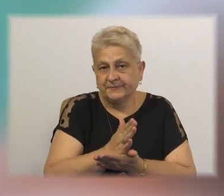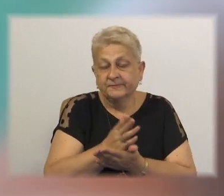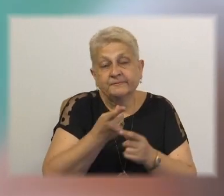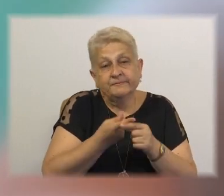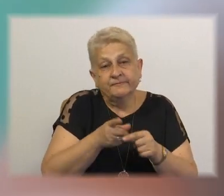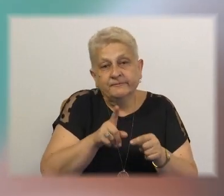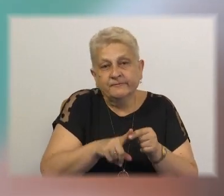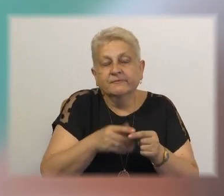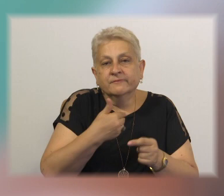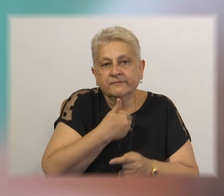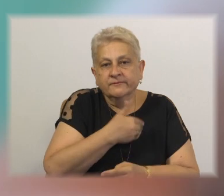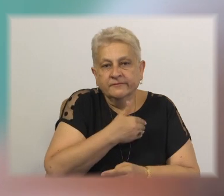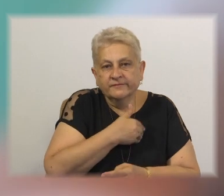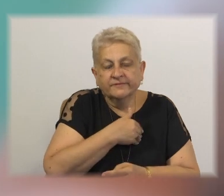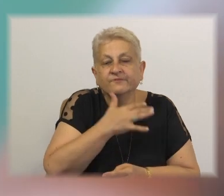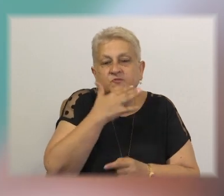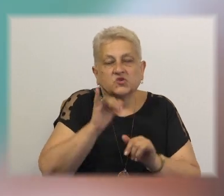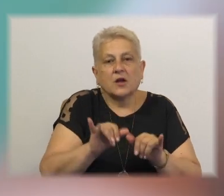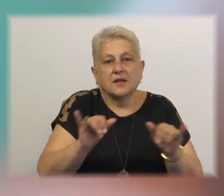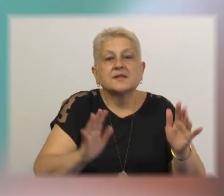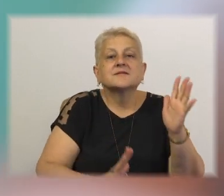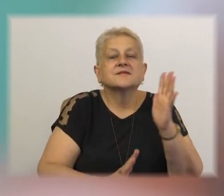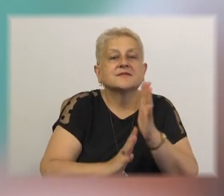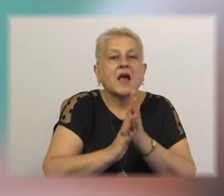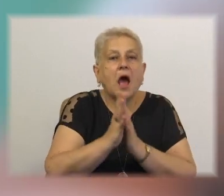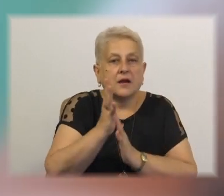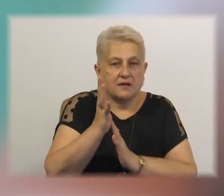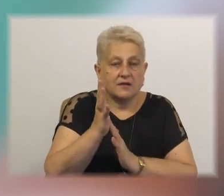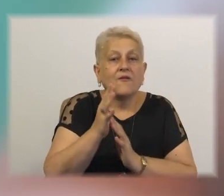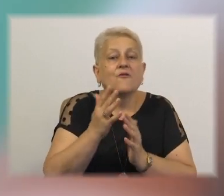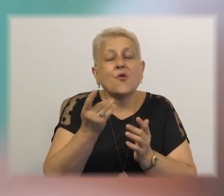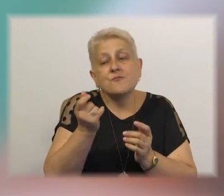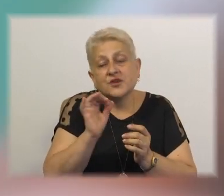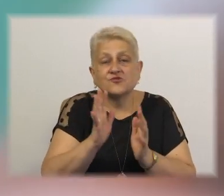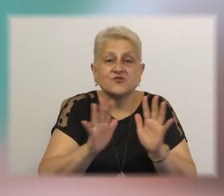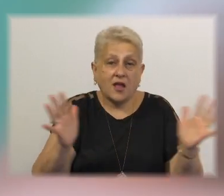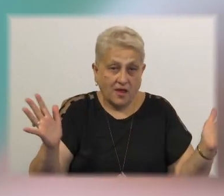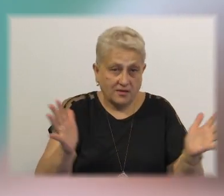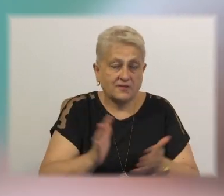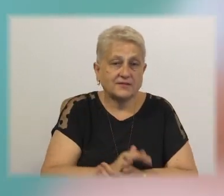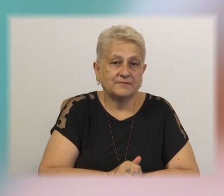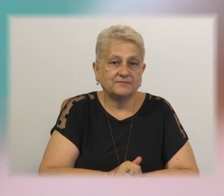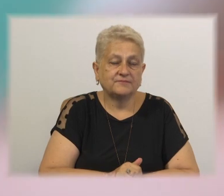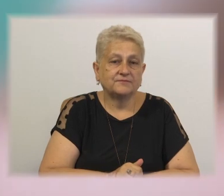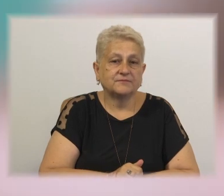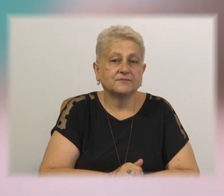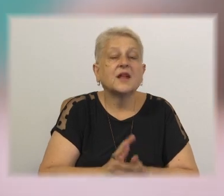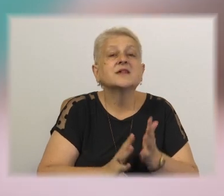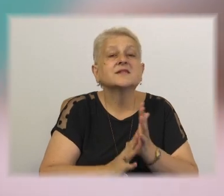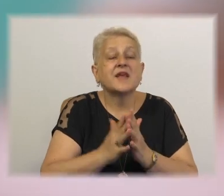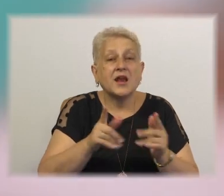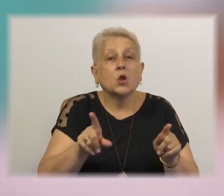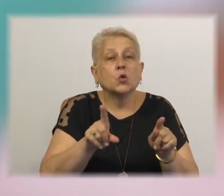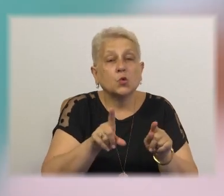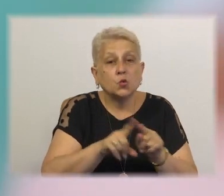Դրա համար ես ուզեցի շատացնեմ ծառերը, որ գոնե մի քիչ շատանան ծառերը։ Ծառերը այդ